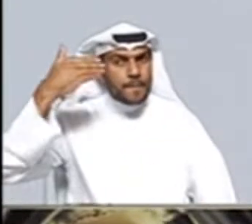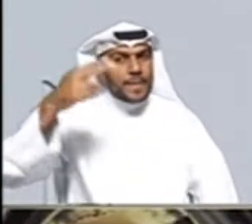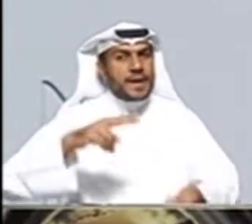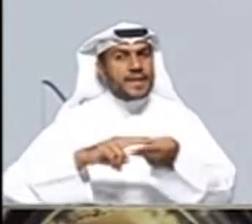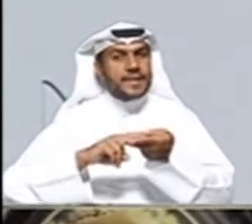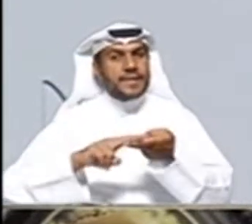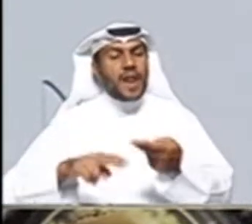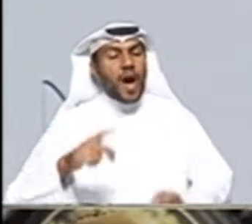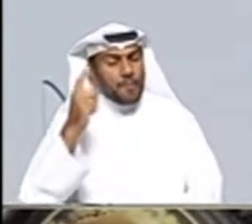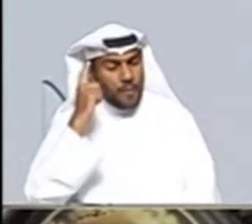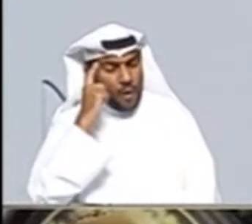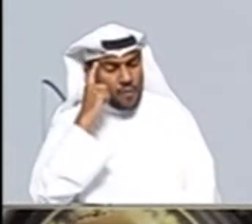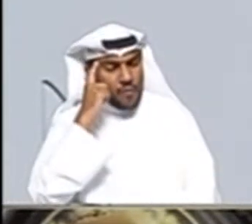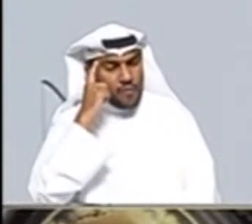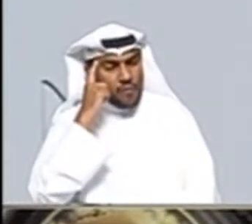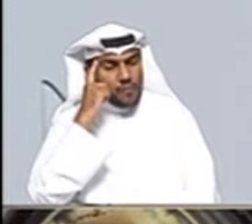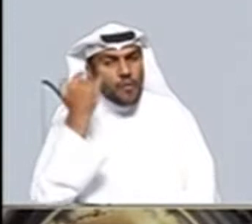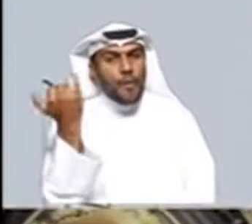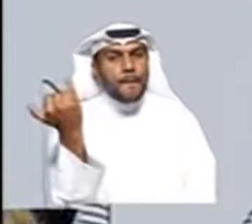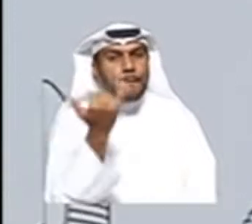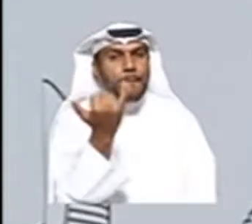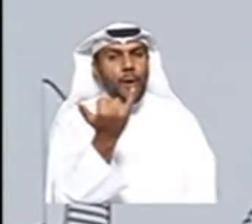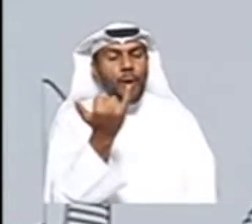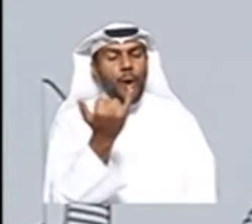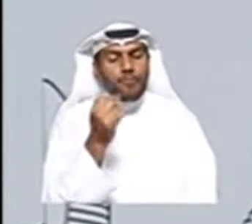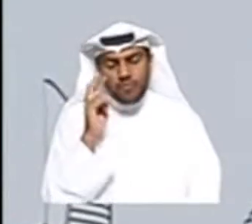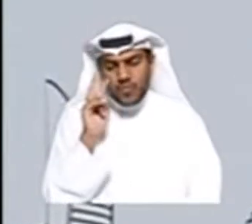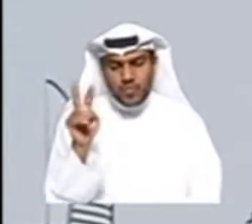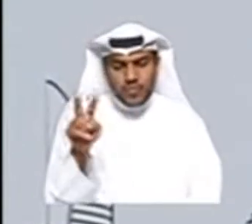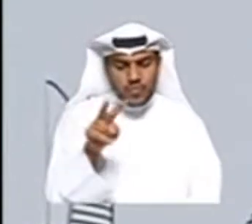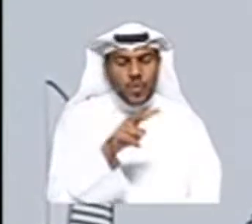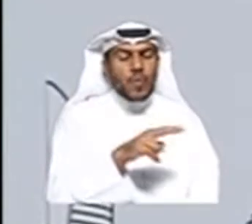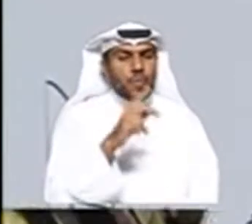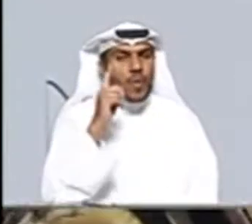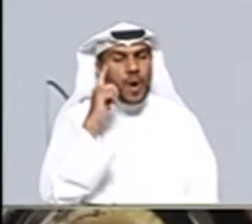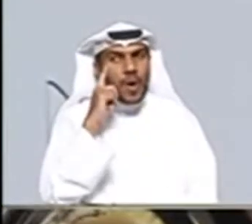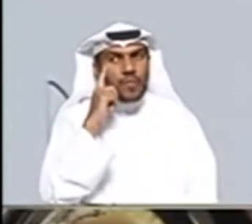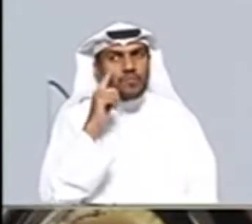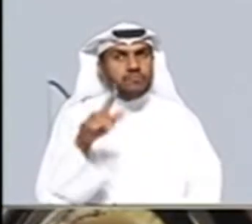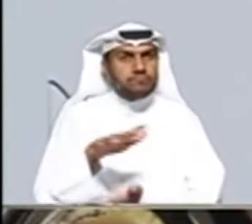تأخذ بعين الاعتبار الوضع في المنطقة والأطراف